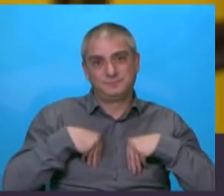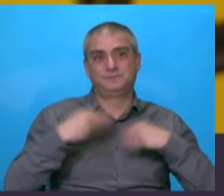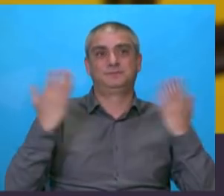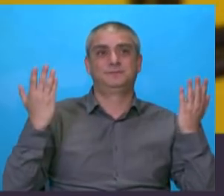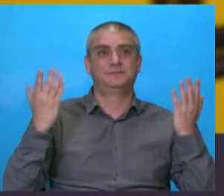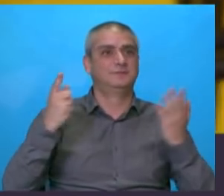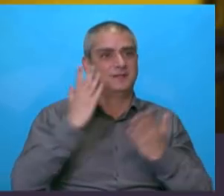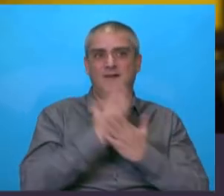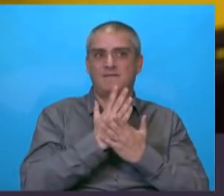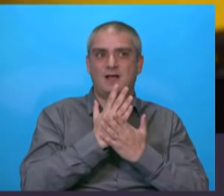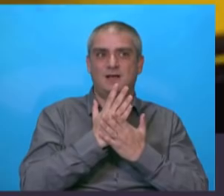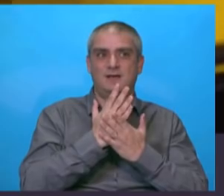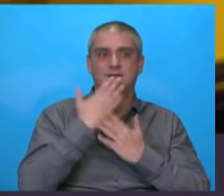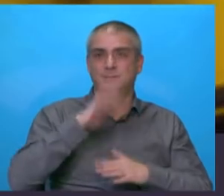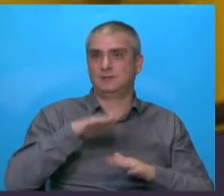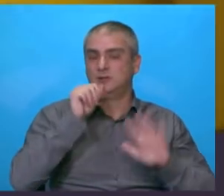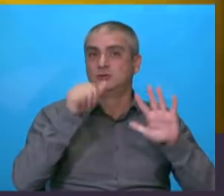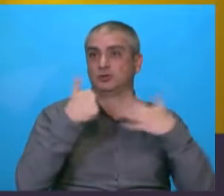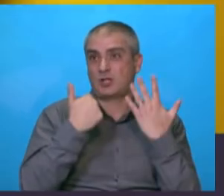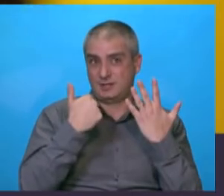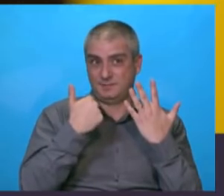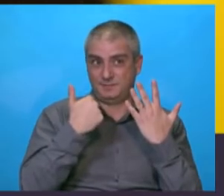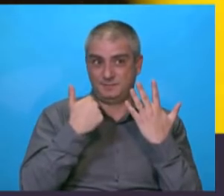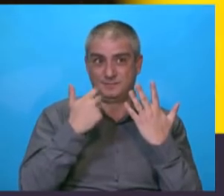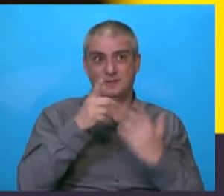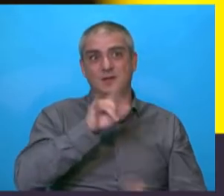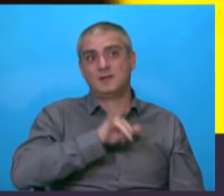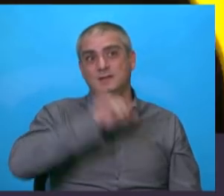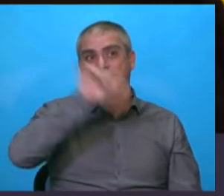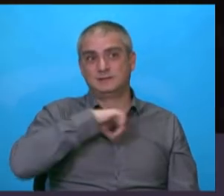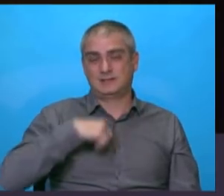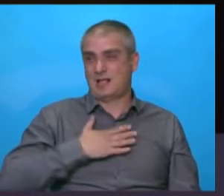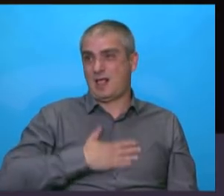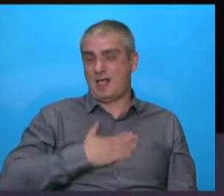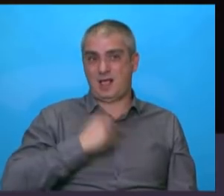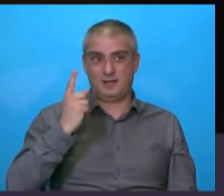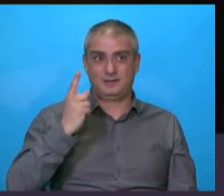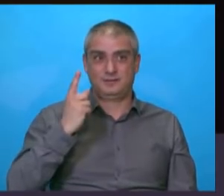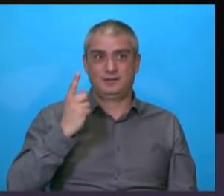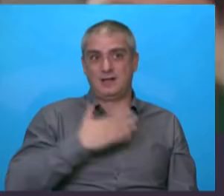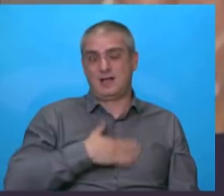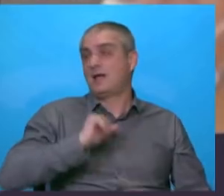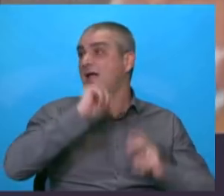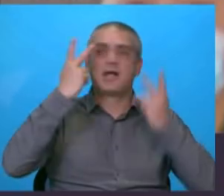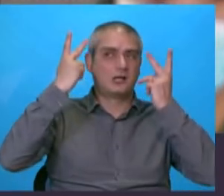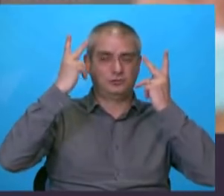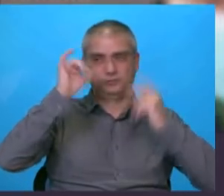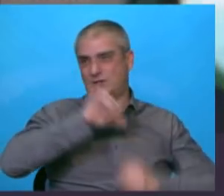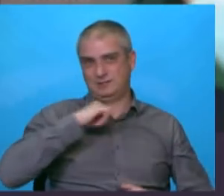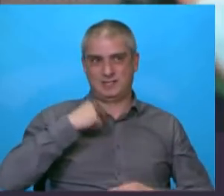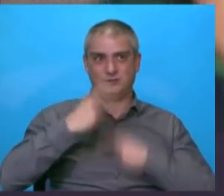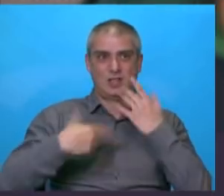כבר נמצאת בארץ שש שנים. קוויני נסע לסין, לראש השנה הסיני. זה החג הכי חשוב לסינים.